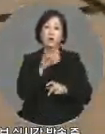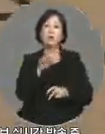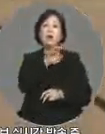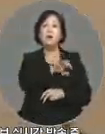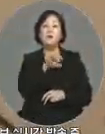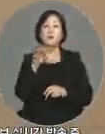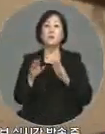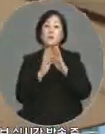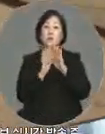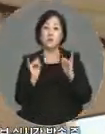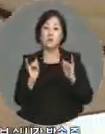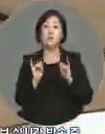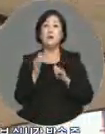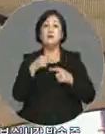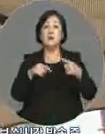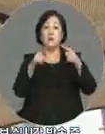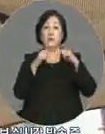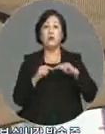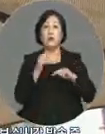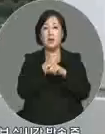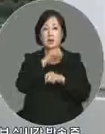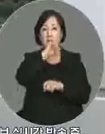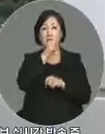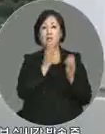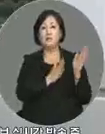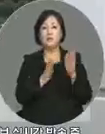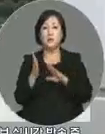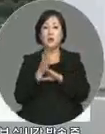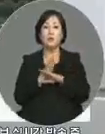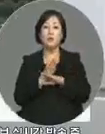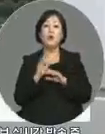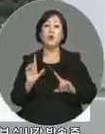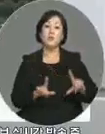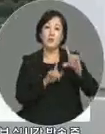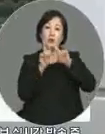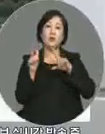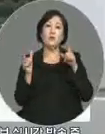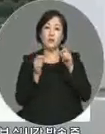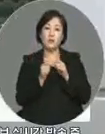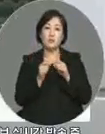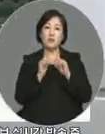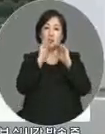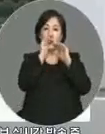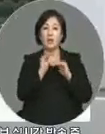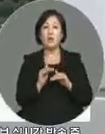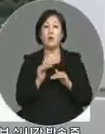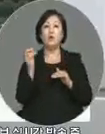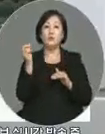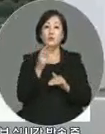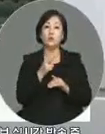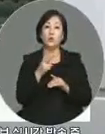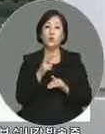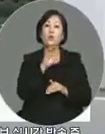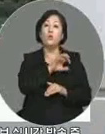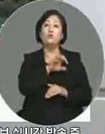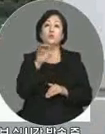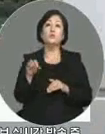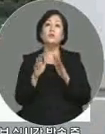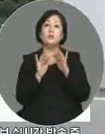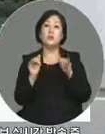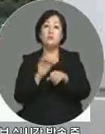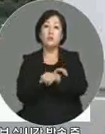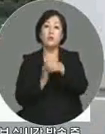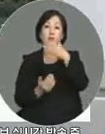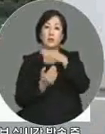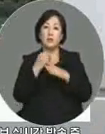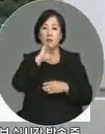참여 예산제로 도입됐습니다. 주민이 생활과 밀접한 내용이나 그동안 주민들이 불편한 사항을 제안해서